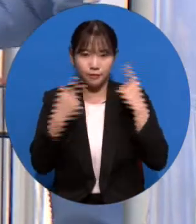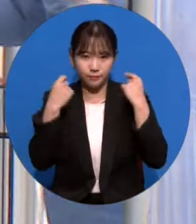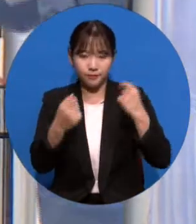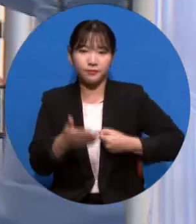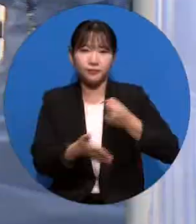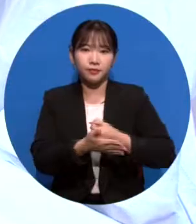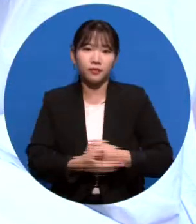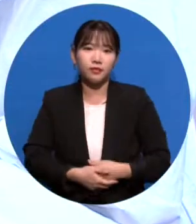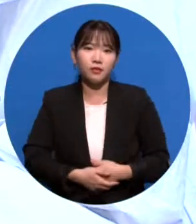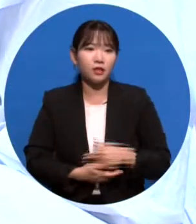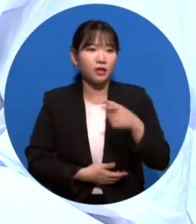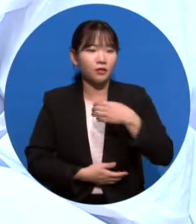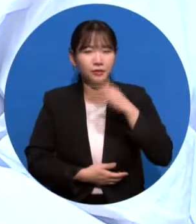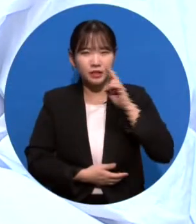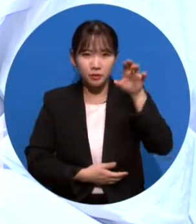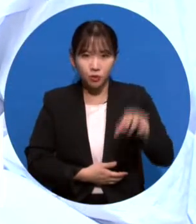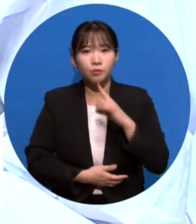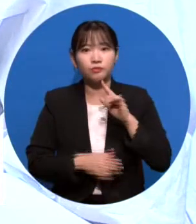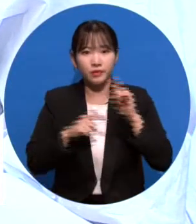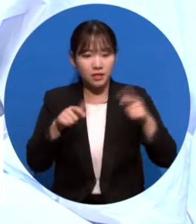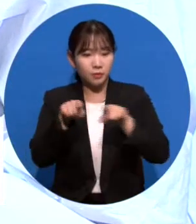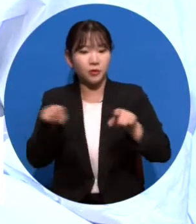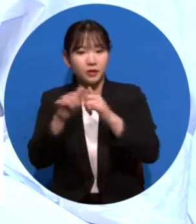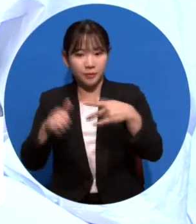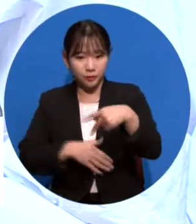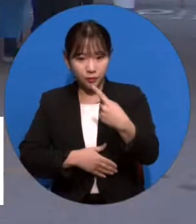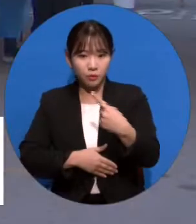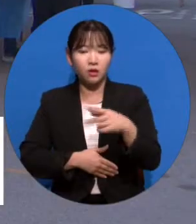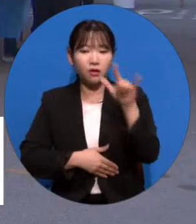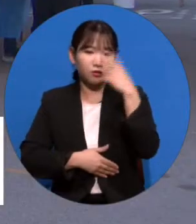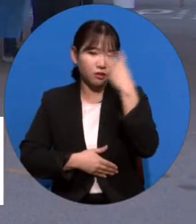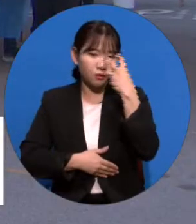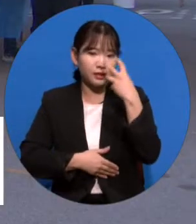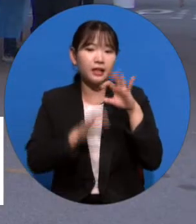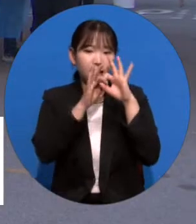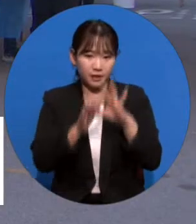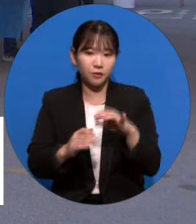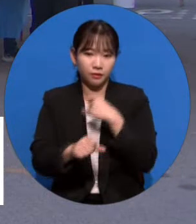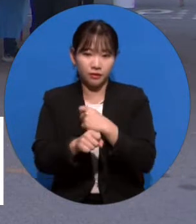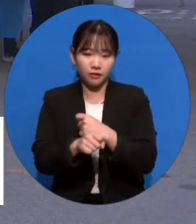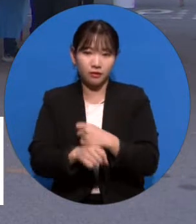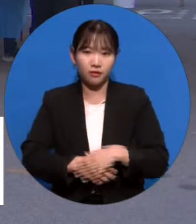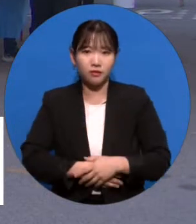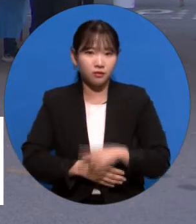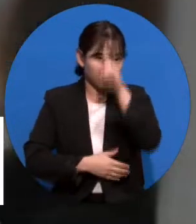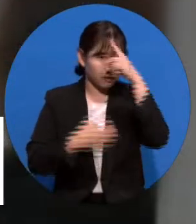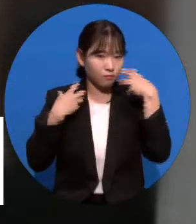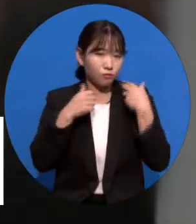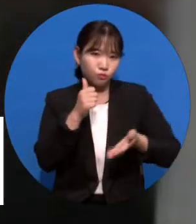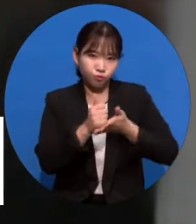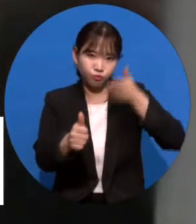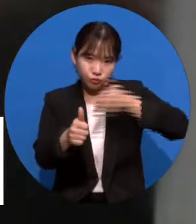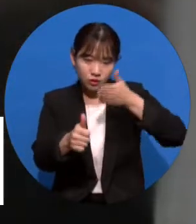했습니다. 고위험군뿐만 아니라 일반 시민 역시 PCR 검사를 계속 진행하고 정부에서